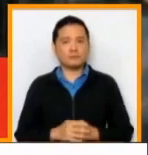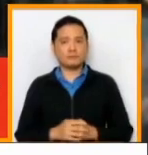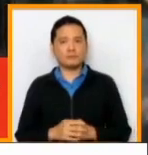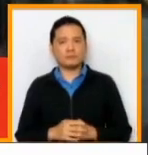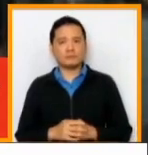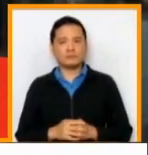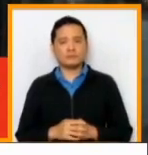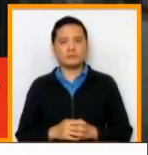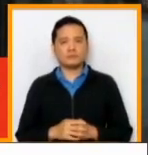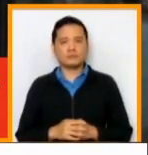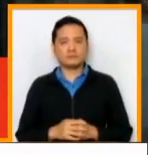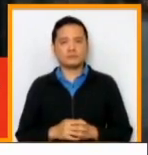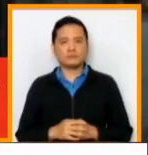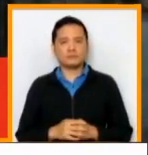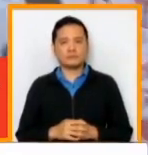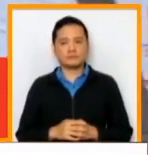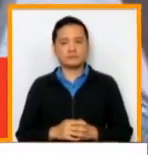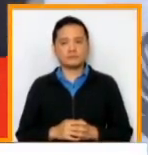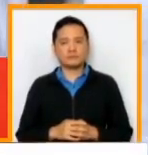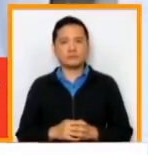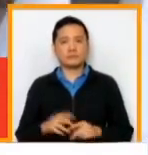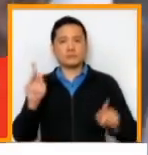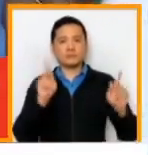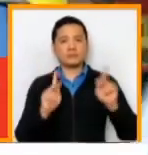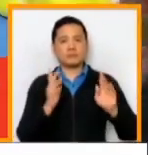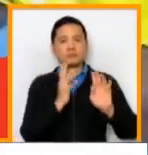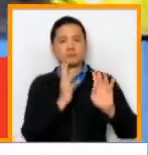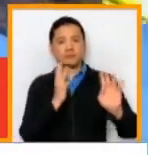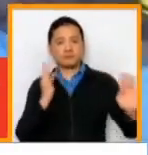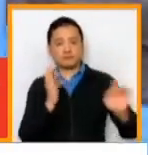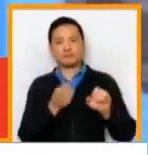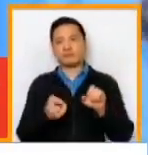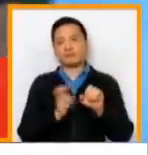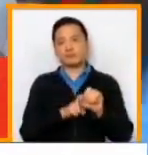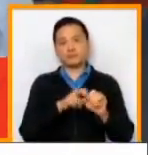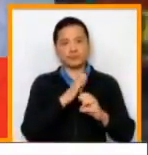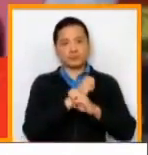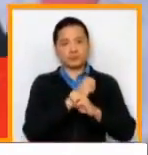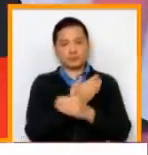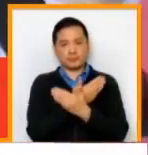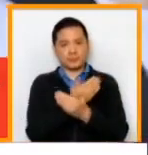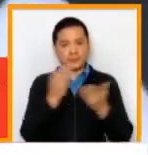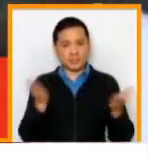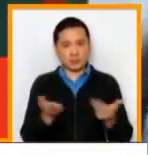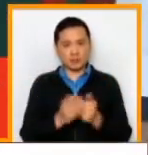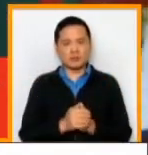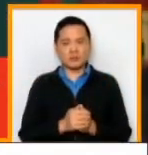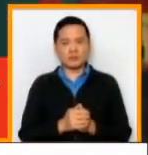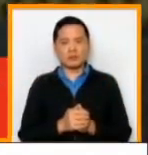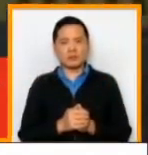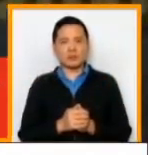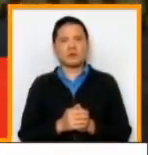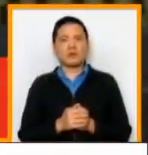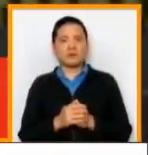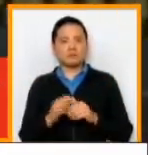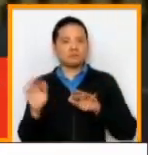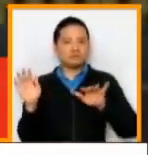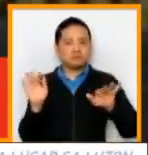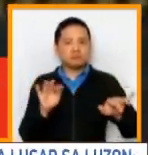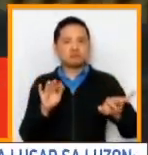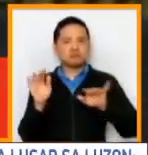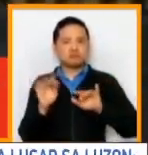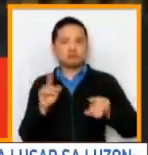Baagang nagkaroon ng pila ng mga pasaherong sasakay ng EDSA Carousel sa Monumento. Tuloy-tuloy ang dating ng mga pasahero, pero agad din naman